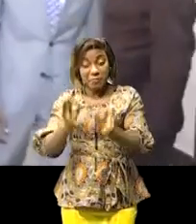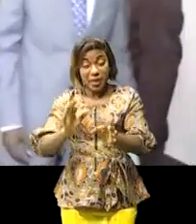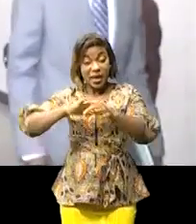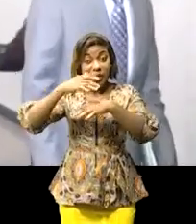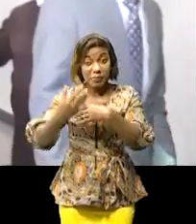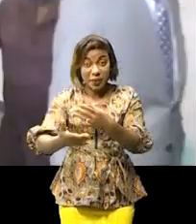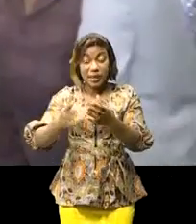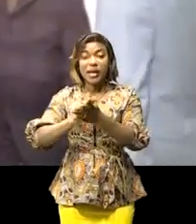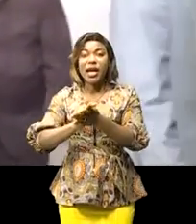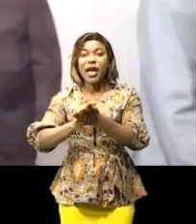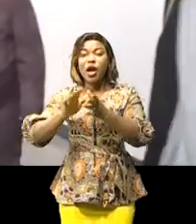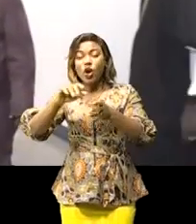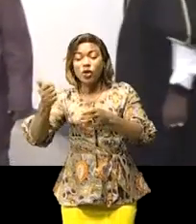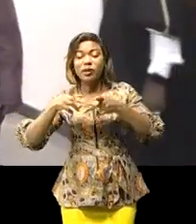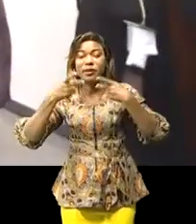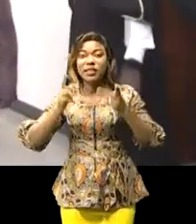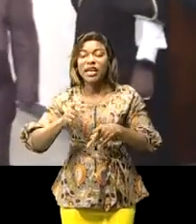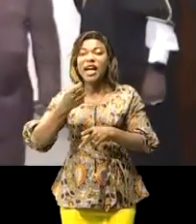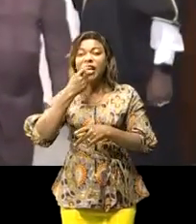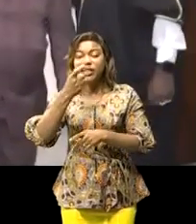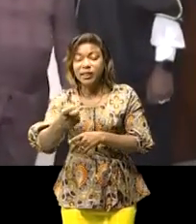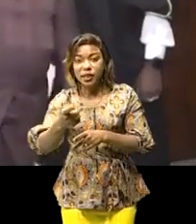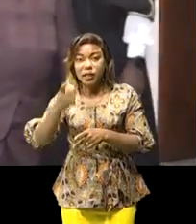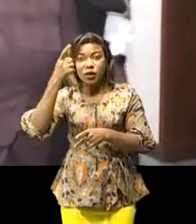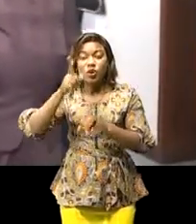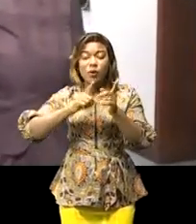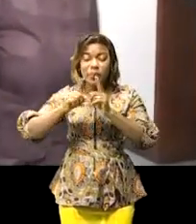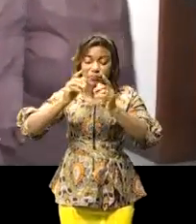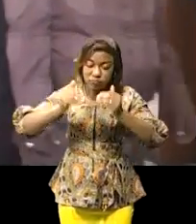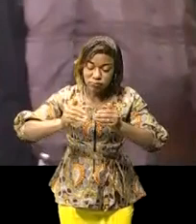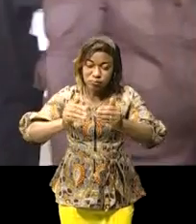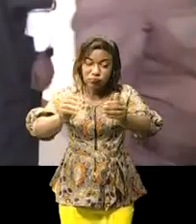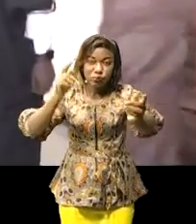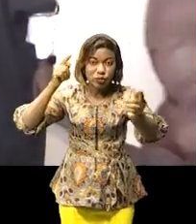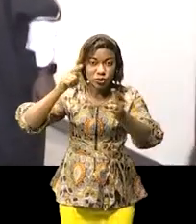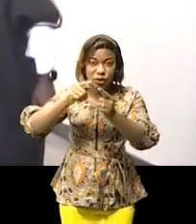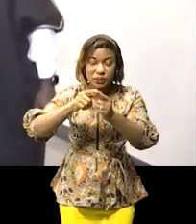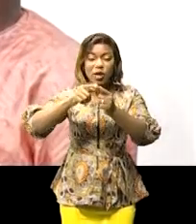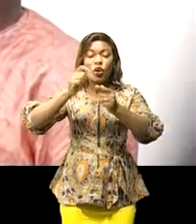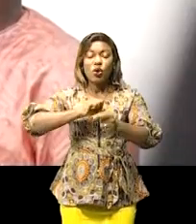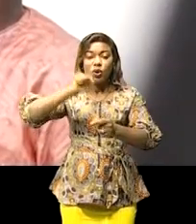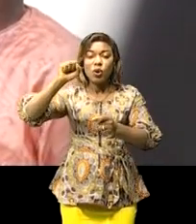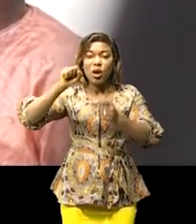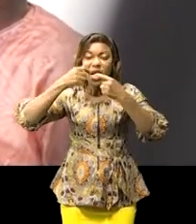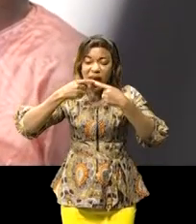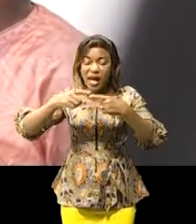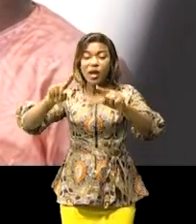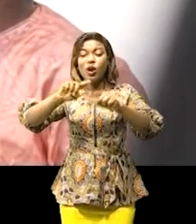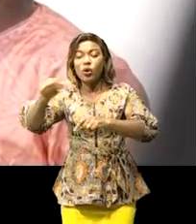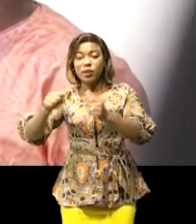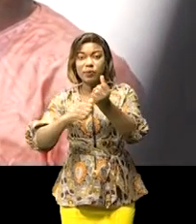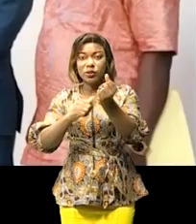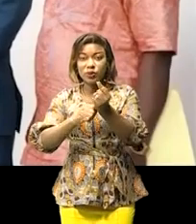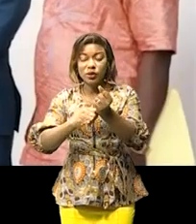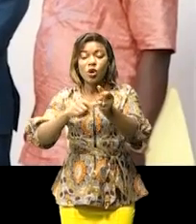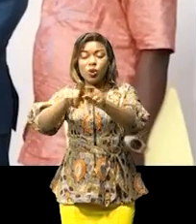a, de son côté, déclaré que le pourparler vont se poursuivre jusqu'au délai butoir. Il a par la même occasion invité